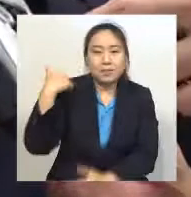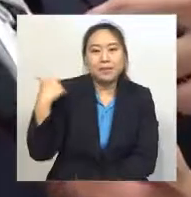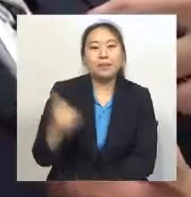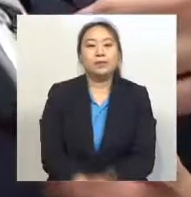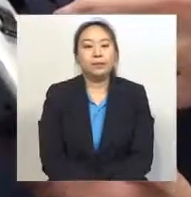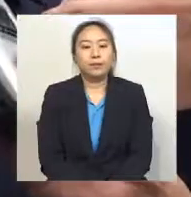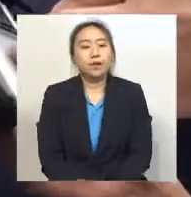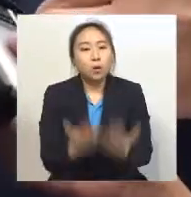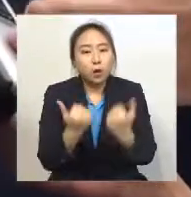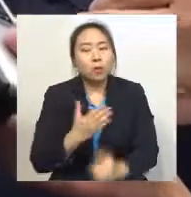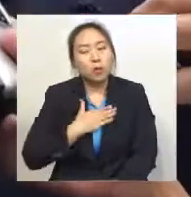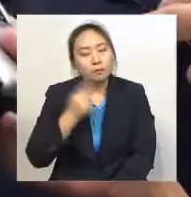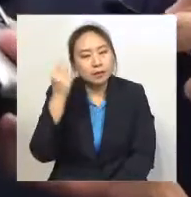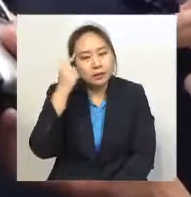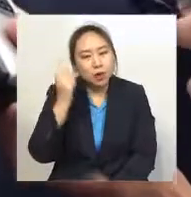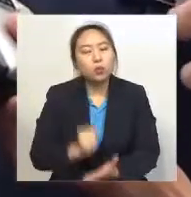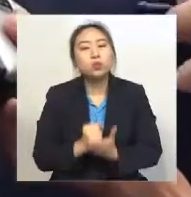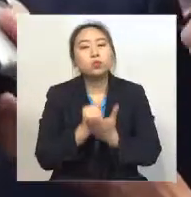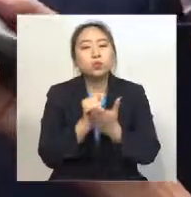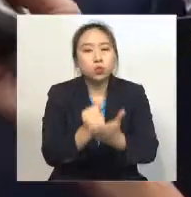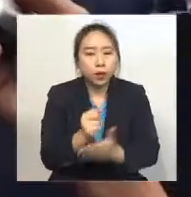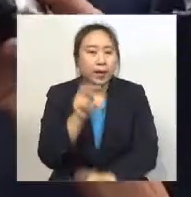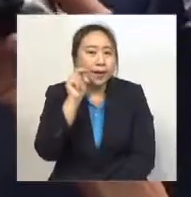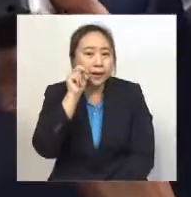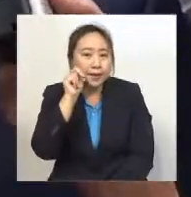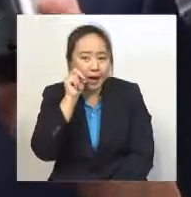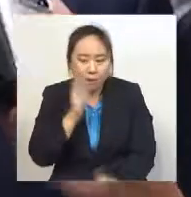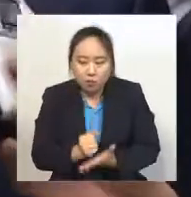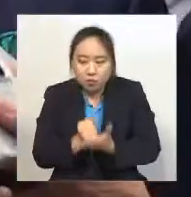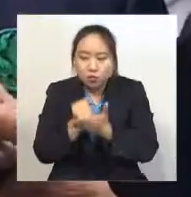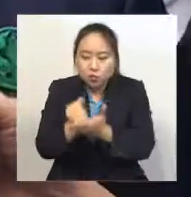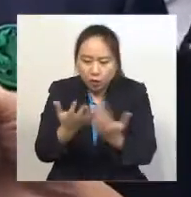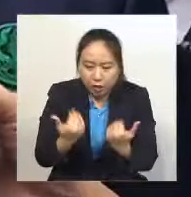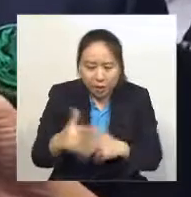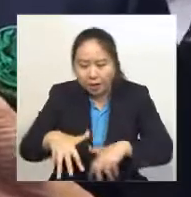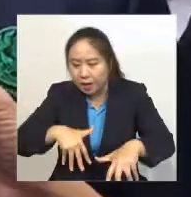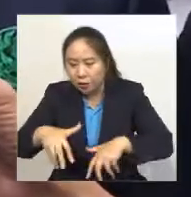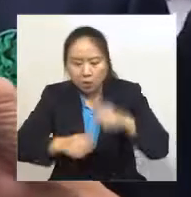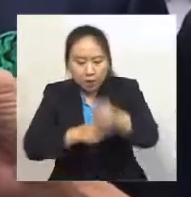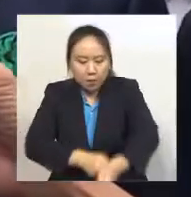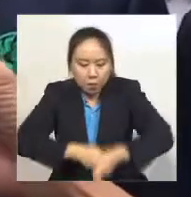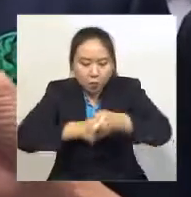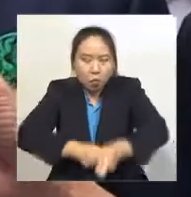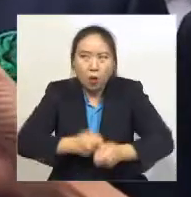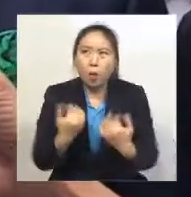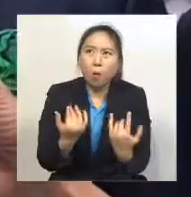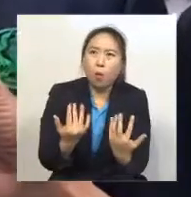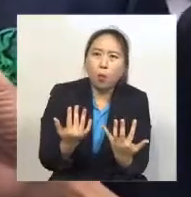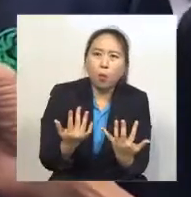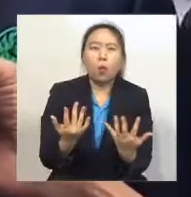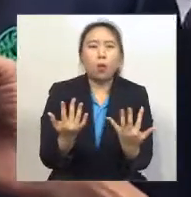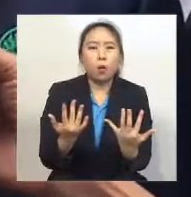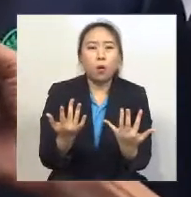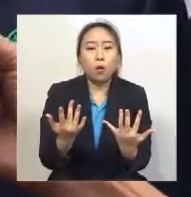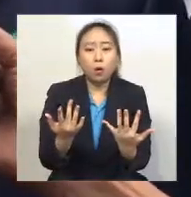รงนี้เนี่ยผมคิดว่ามันจะเป็นการช่วยเติมน้ำให้กับพี่น้องที่กำลังเพาะปลูกพืชที่กำลังรอที่